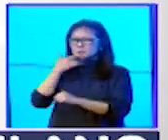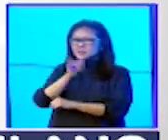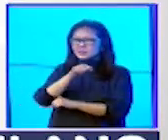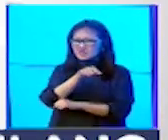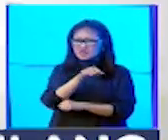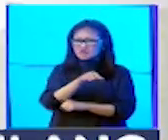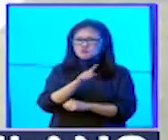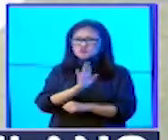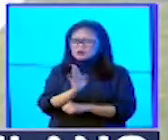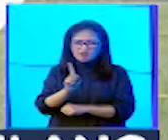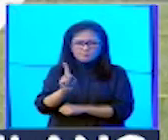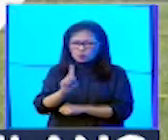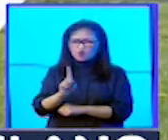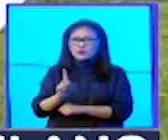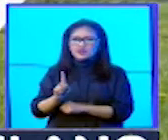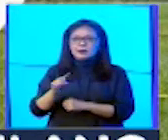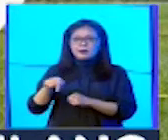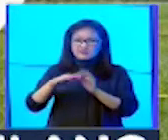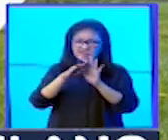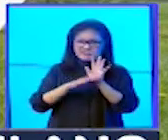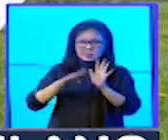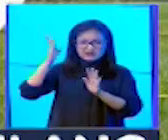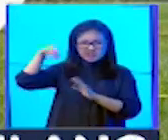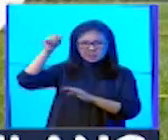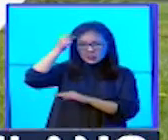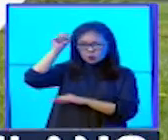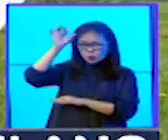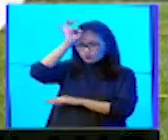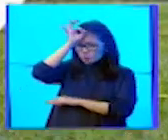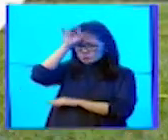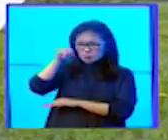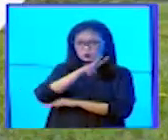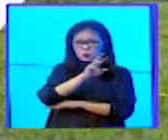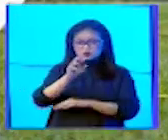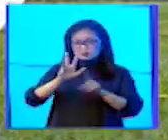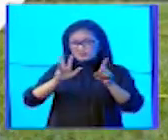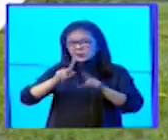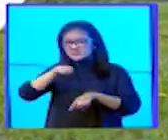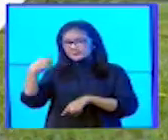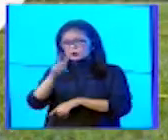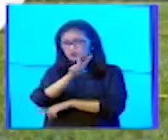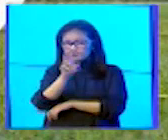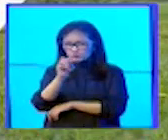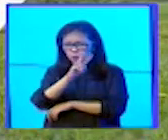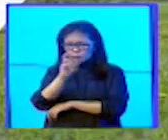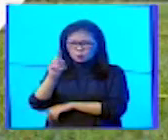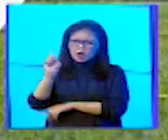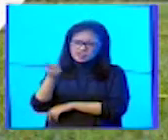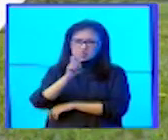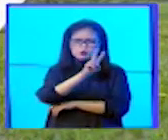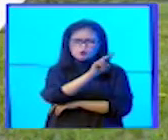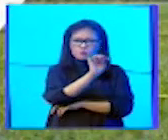berdasarkan data Polres Ngawi selama kurun waktu 2019 hingga September 2020 tercatat 24